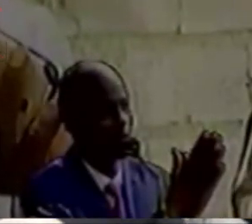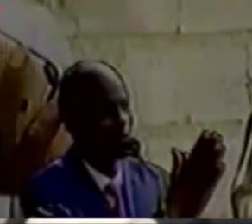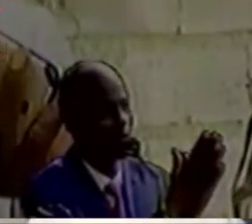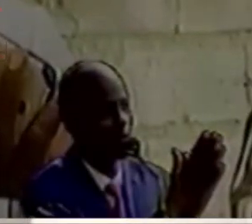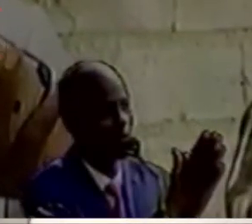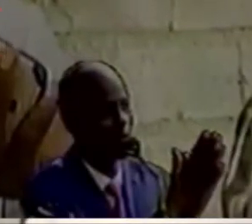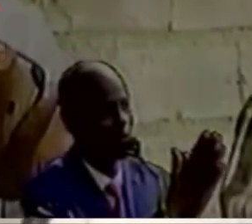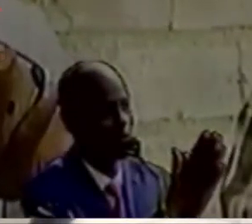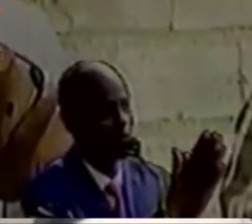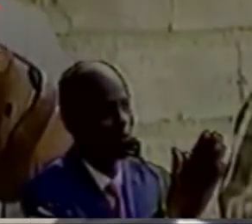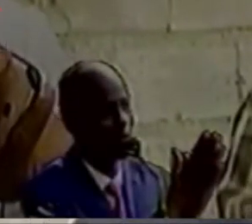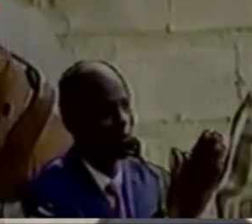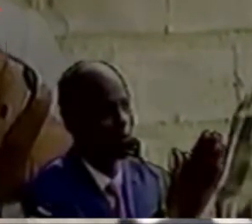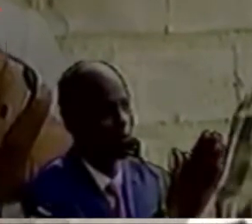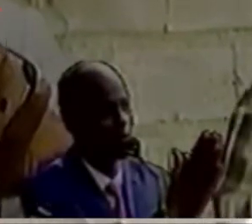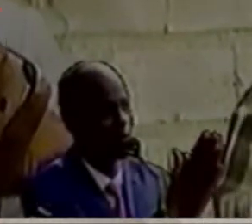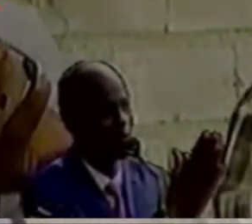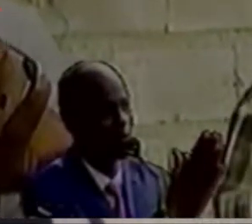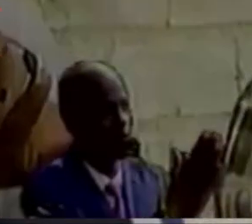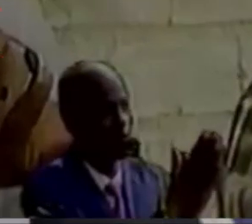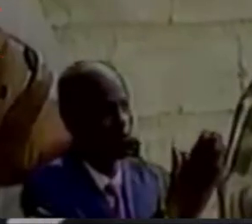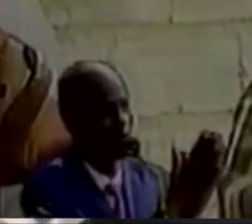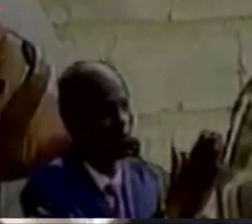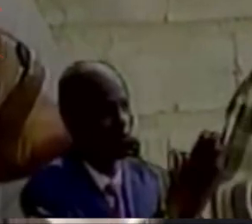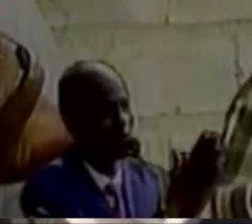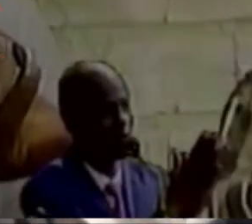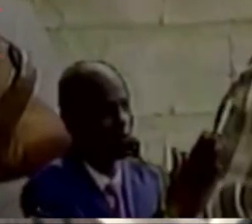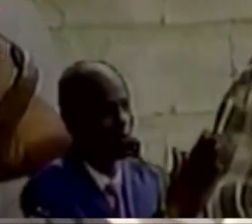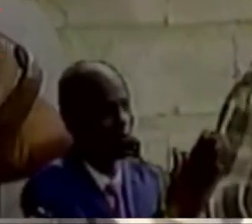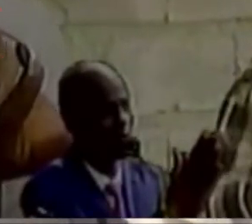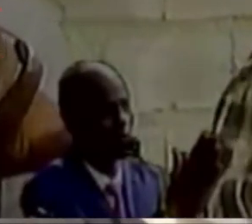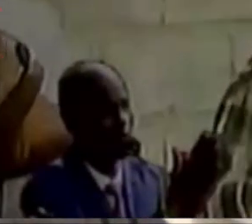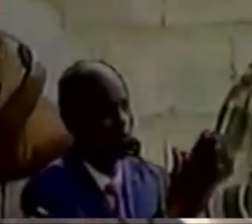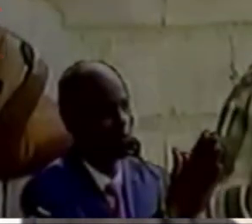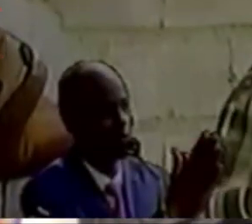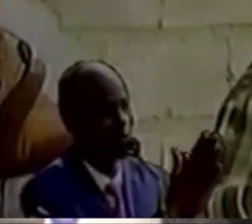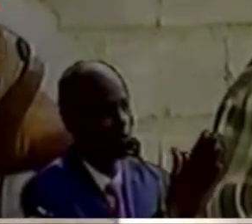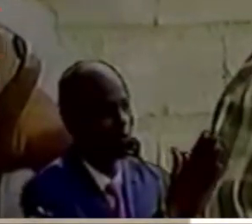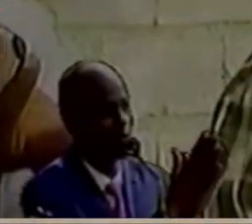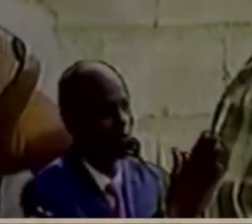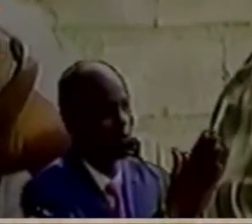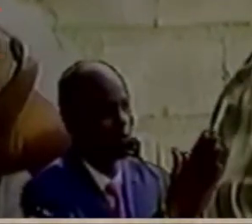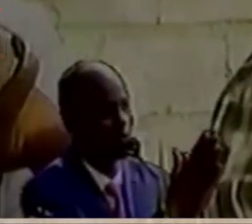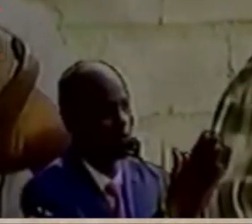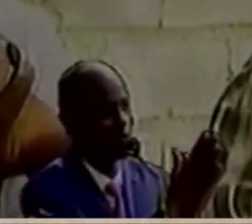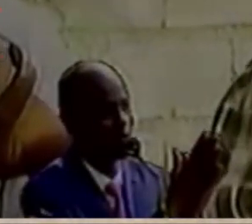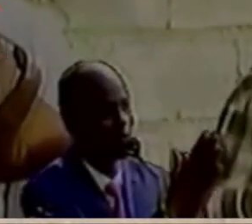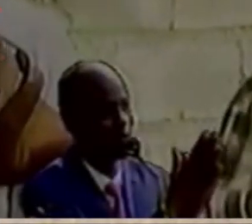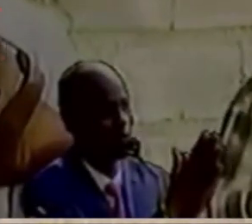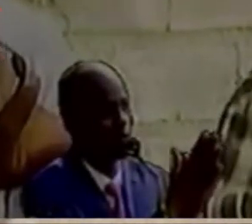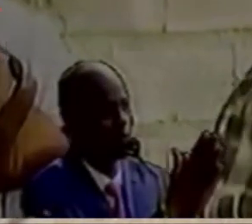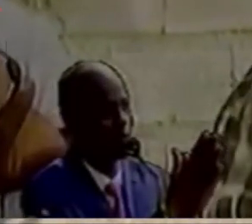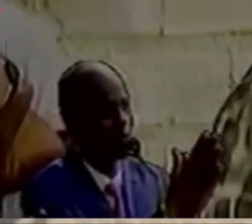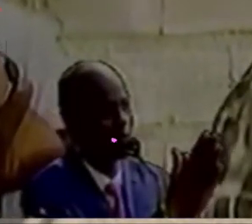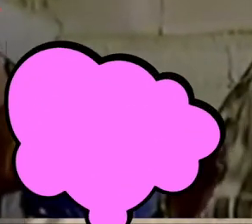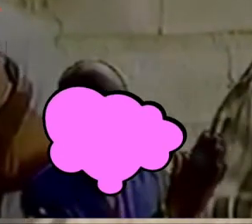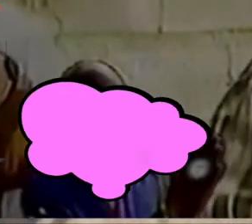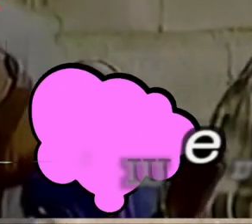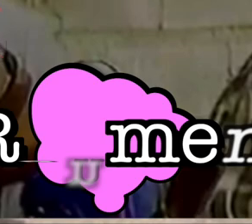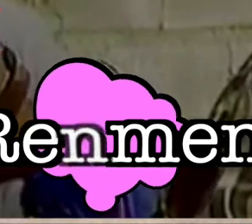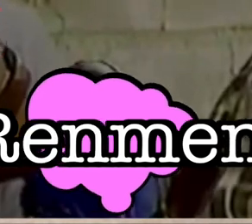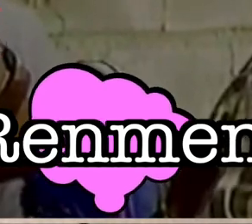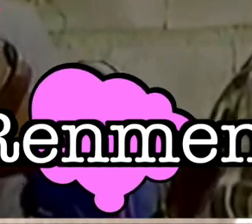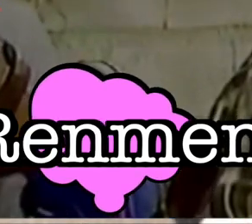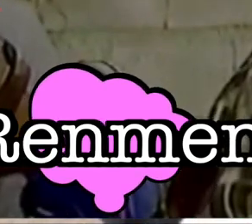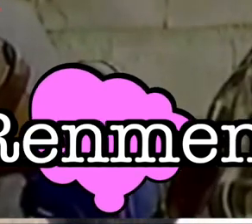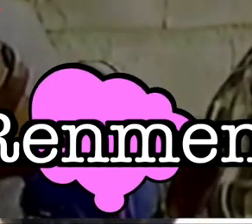oreilles cochons, un pied coden pour ces cailles voisines à bourrer plein. Et ça fait nous très mal. Et mon pernier, on l'autre fois encore utilisé VOAM,